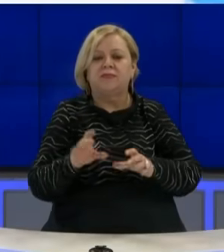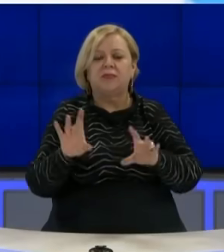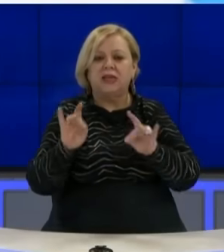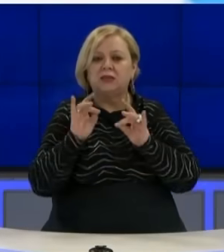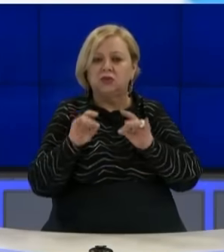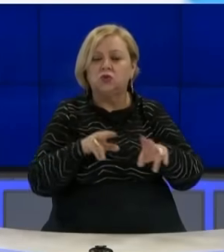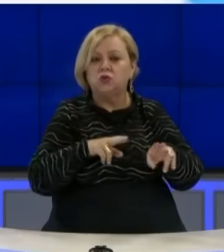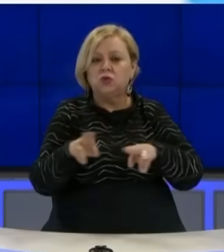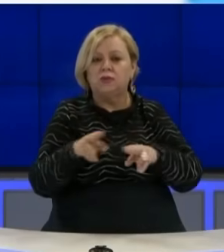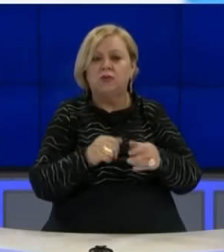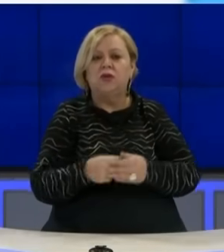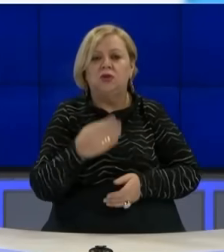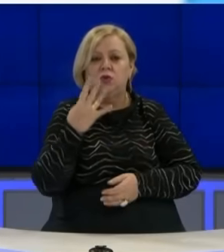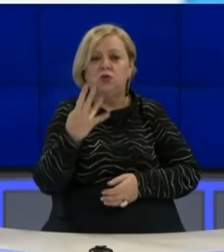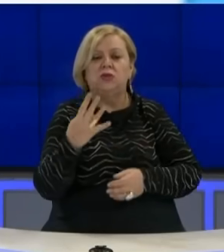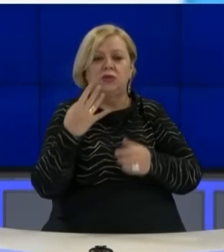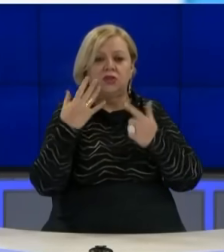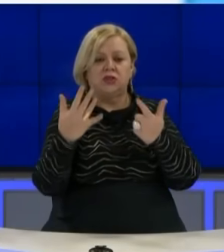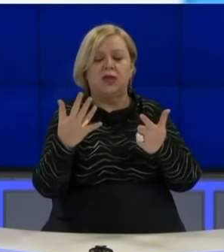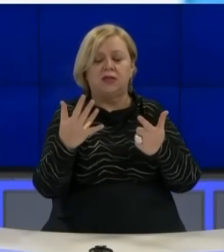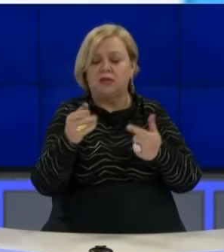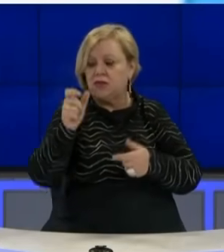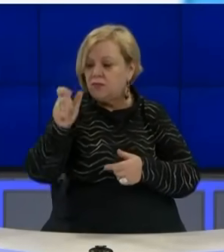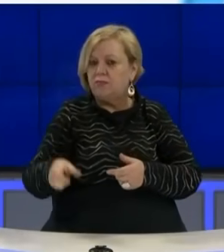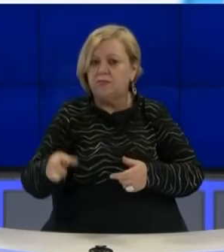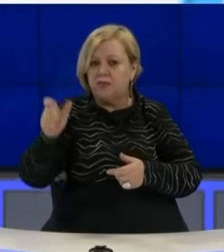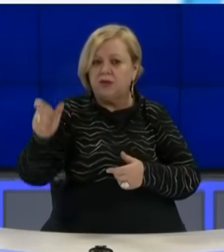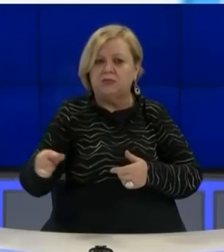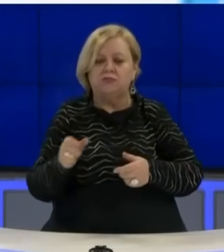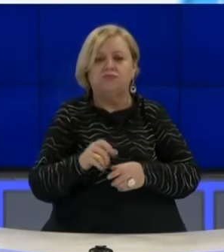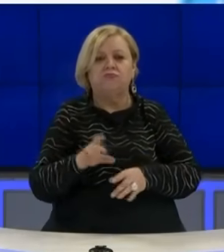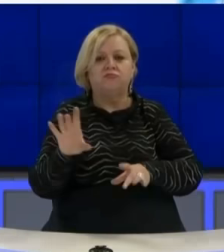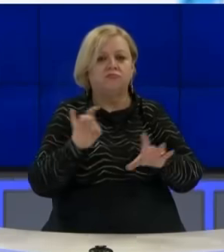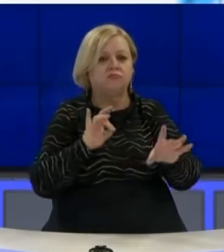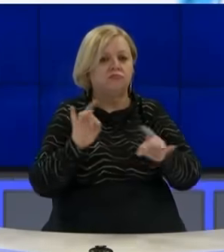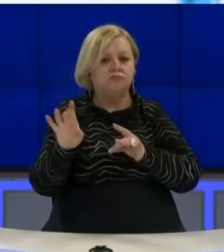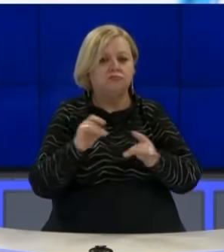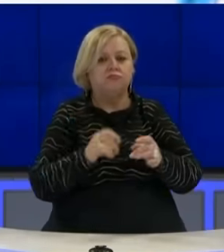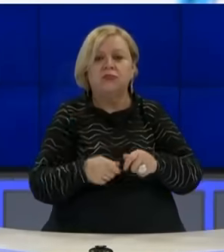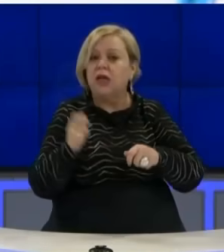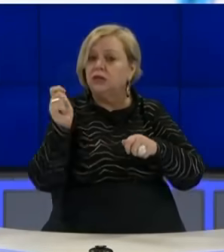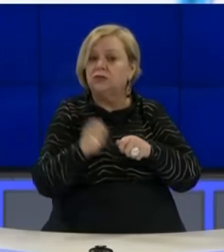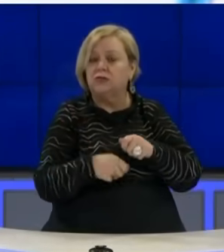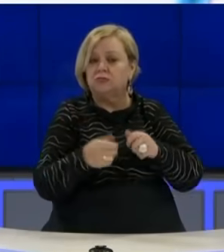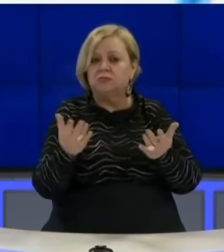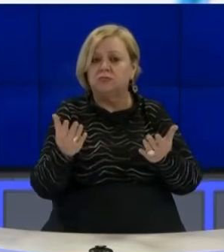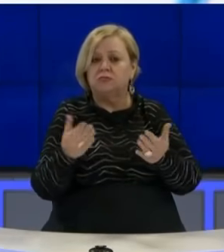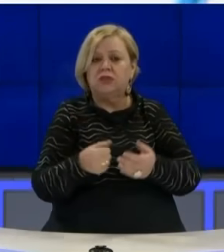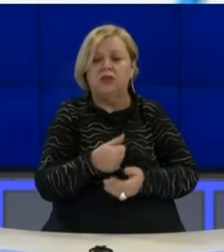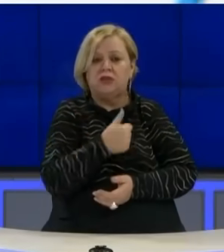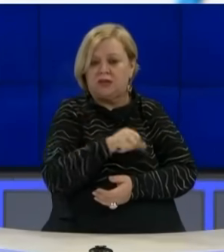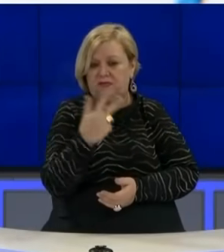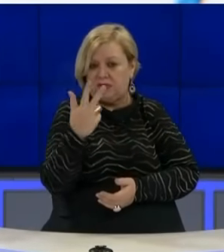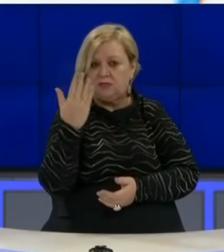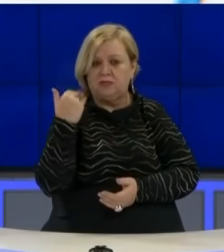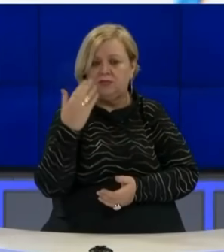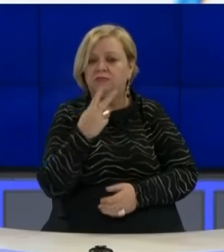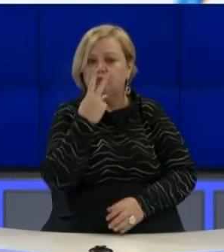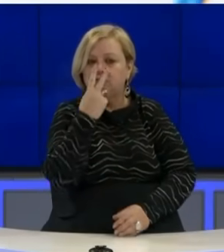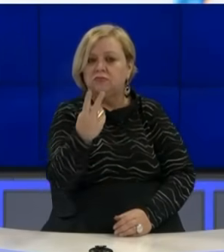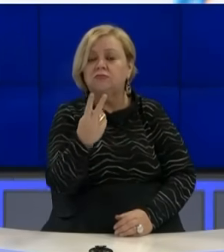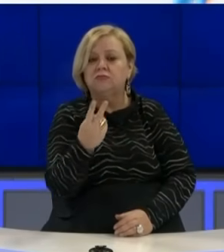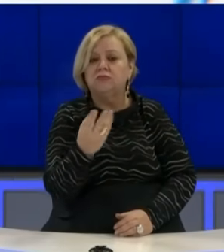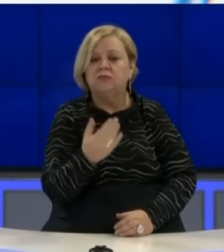KGK-ja për 27 personat që janë identifikuar, pra që kanë dënim të formës së prerë në 3 vitet e fundit. Mbetet të shihet